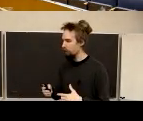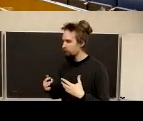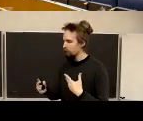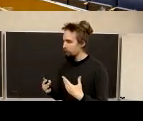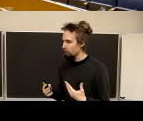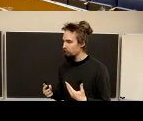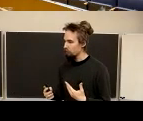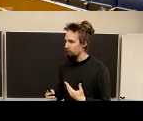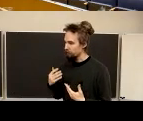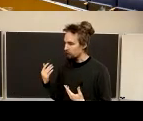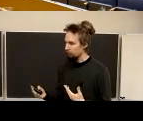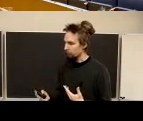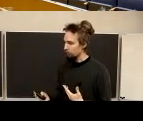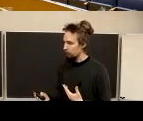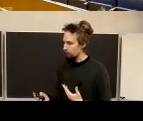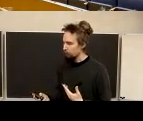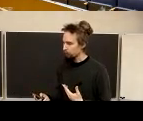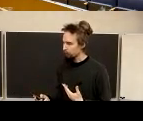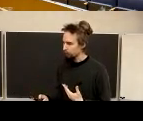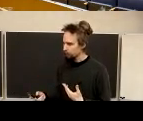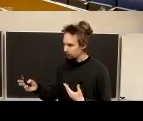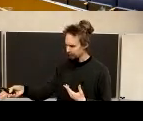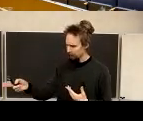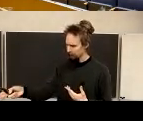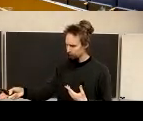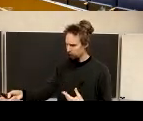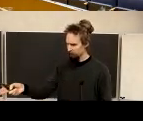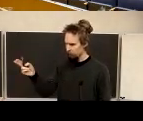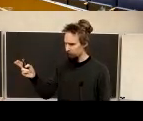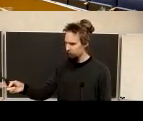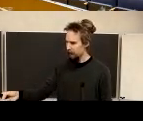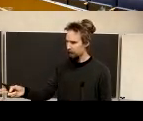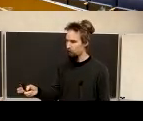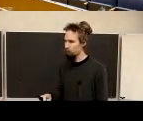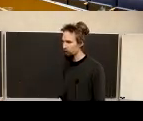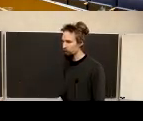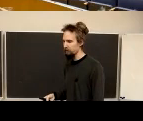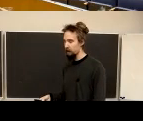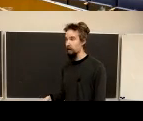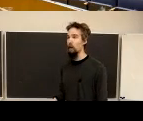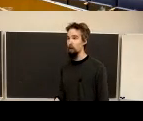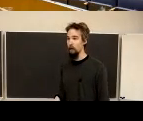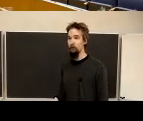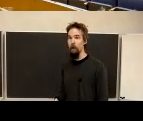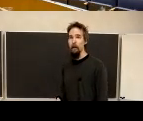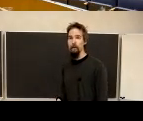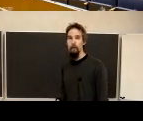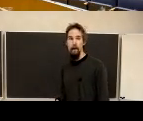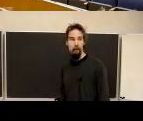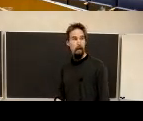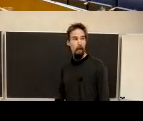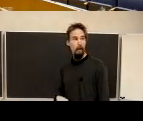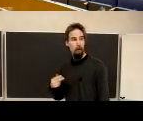vaan syvästi arvolatautuneena. Ja tähän liittyy myös tämmöinen tärkeysmaaston käsite, jonka otan just